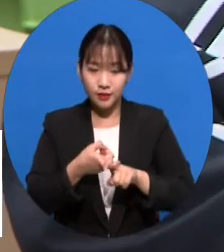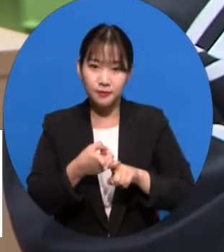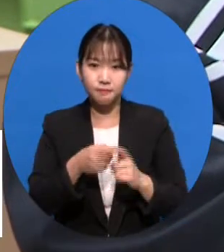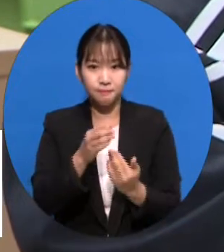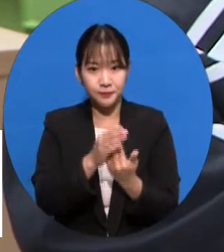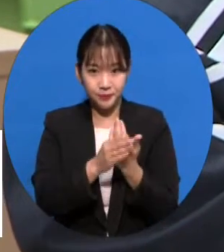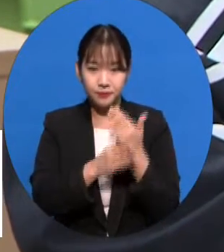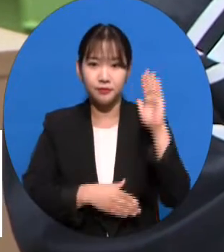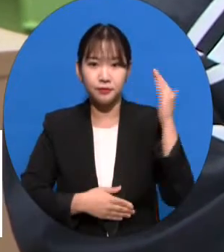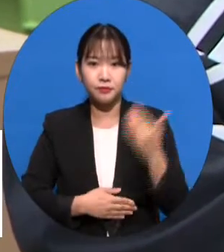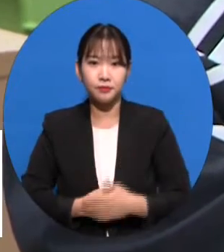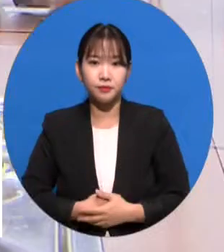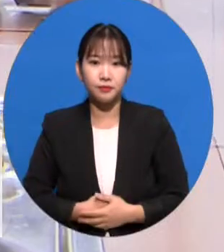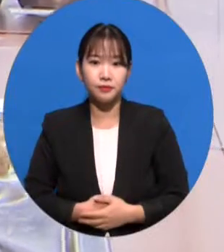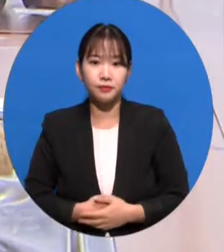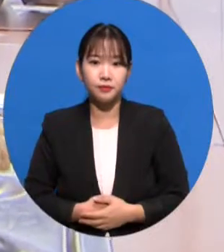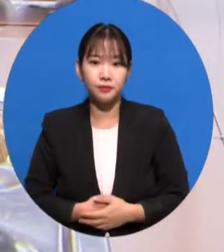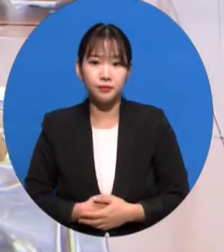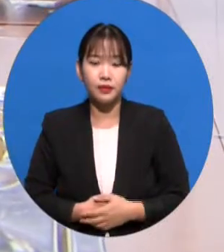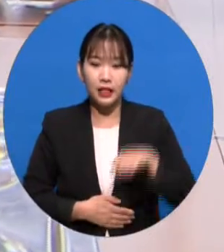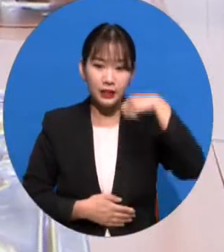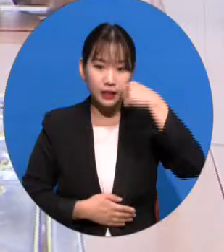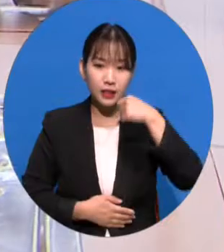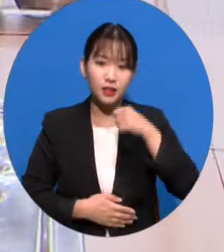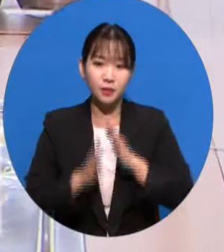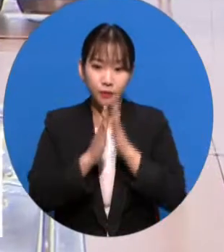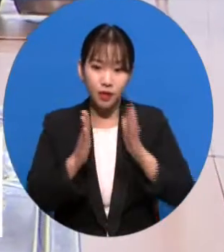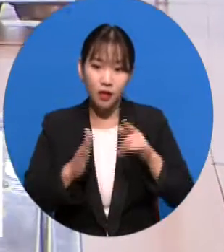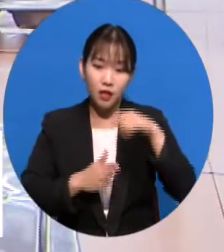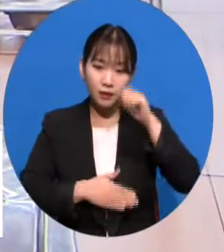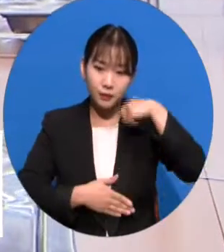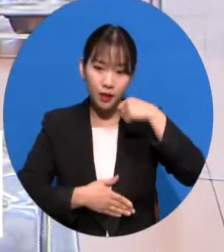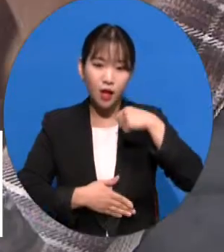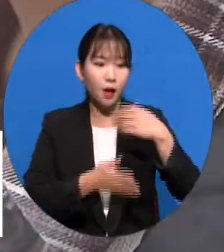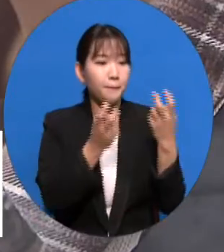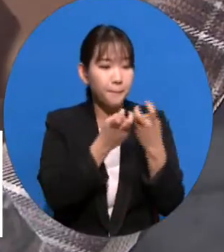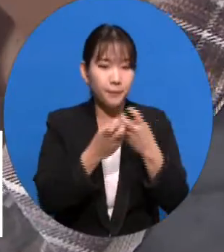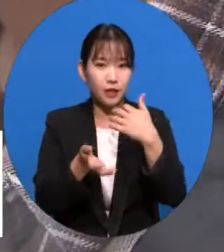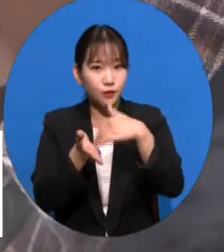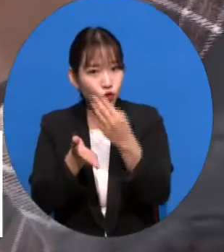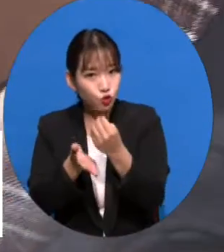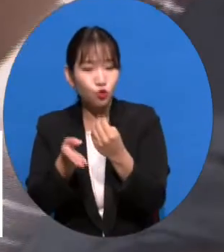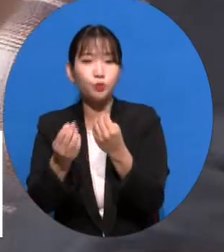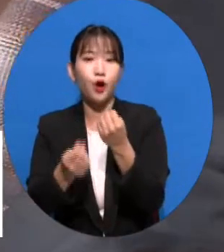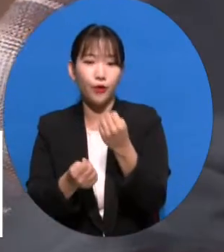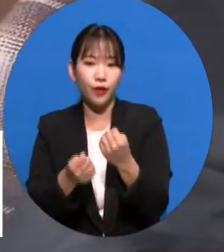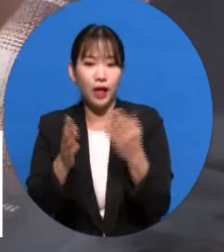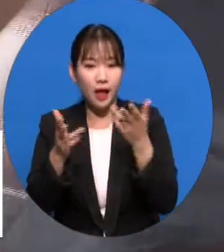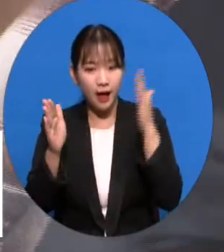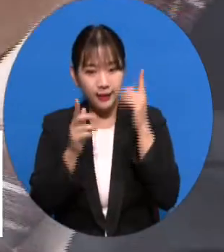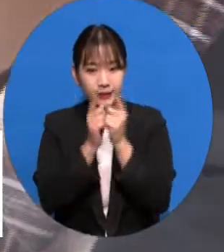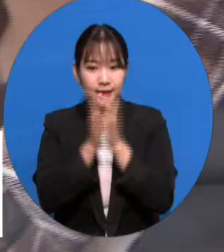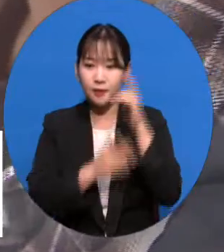채식 급식에 관심을. 채식 급식을 하는 방법과 횟수도 학생들이 회의를 통해 직접 의견을